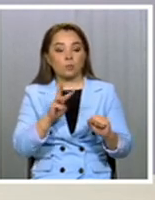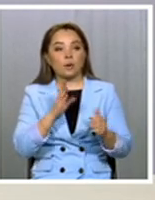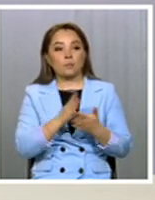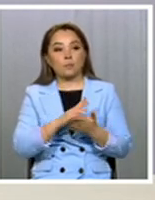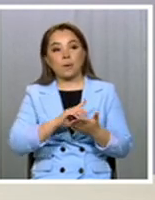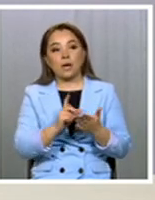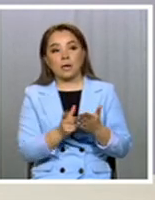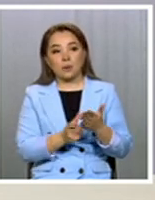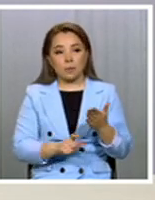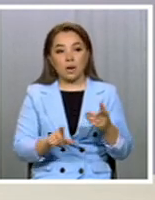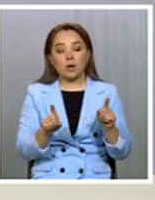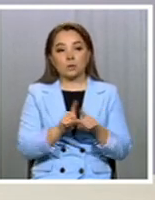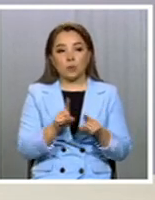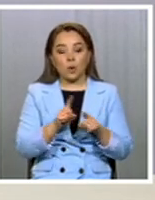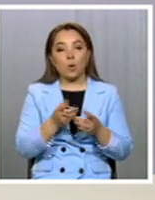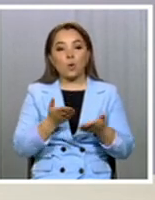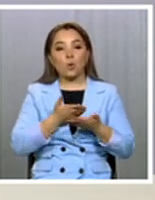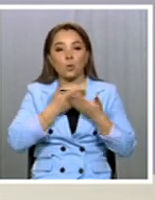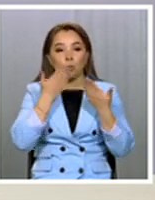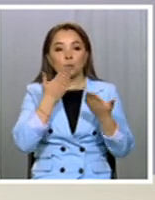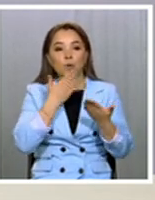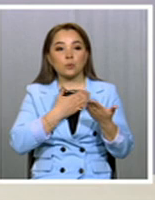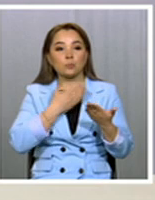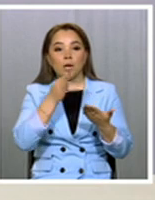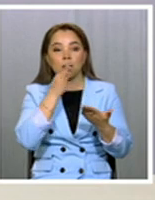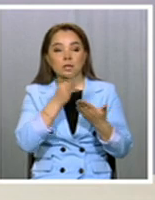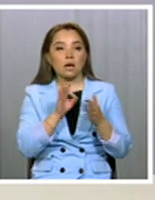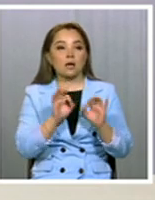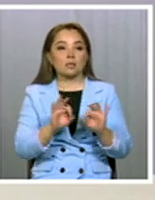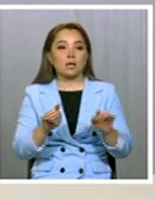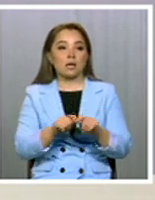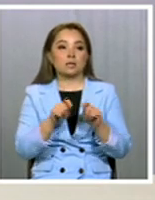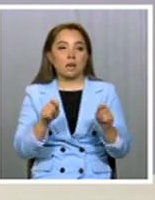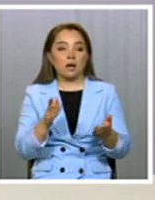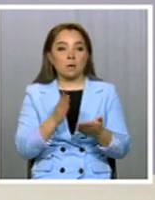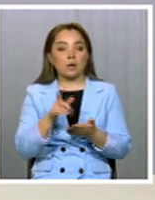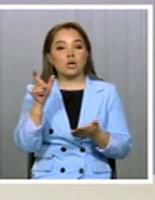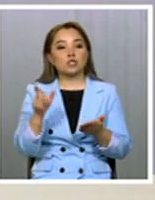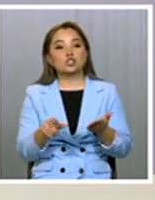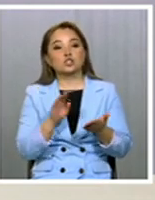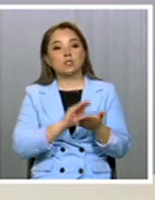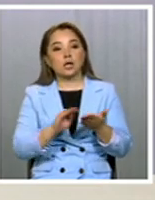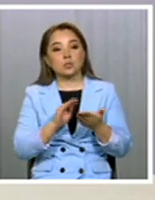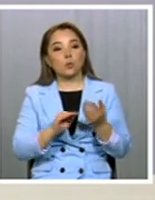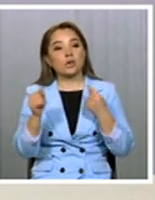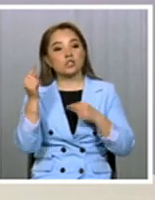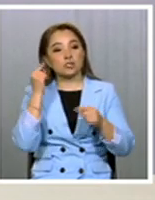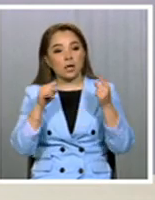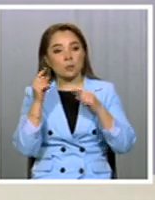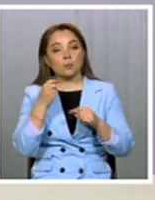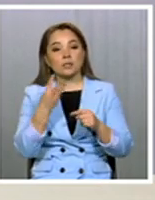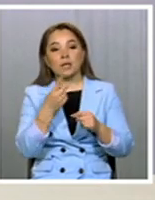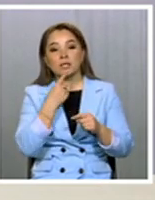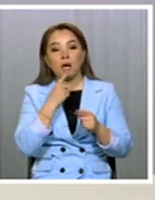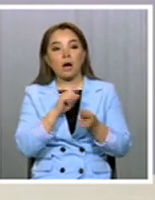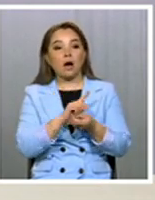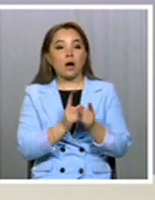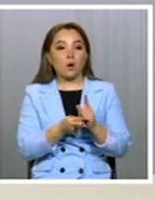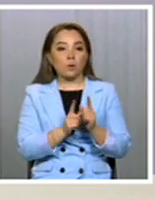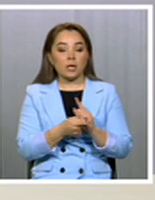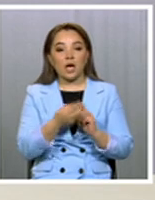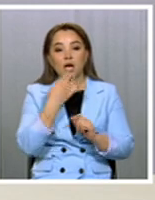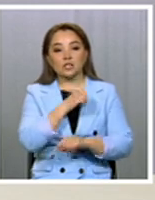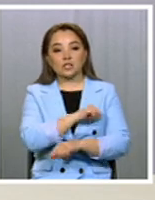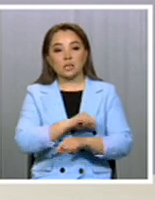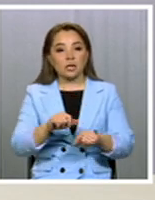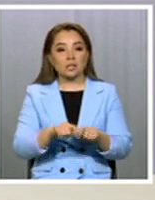поэмалары оқырмандардың сүйіспеншілігіне бөленген. Жазушының шығармалары бірнеше тілге аударылып, шетелдерде